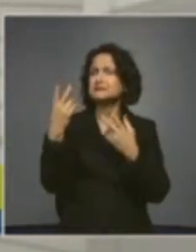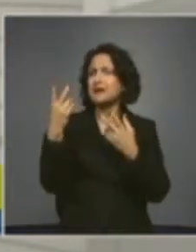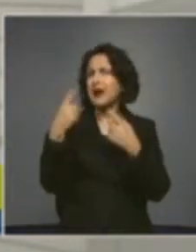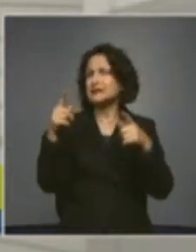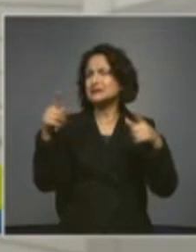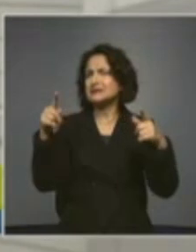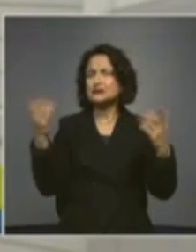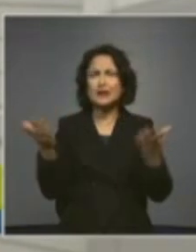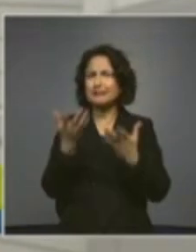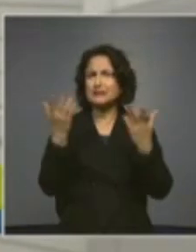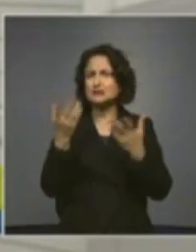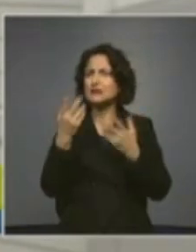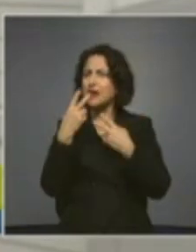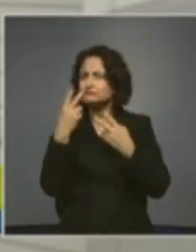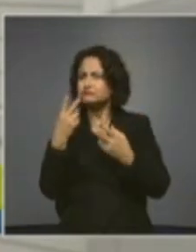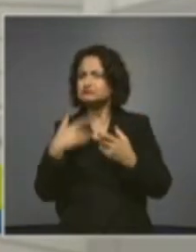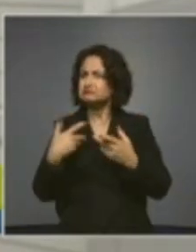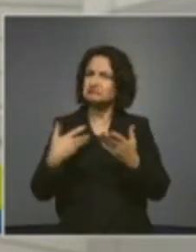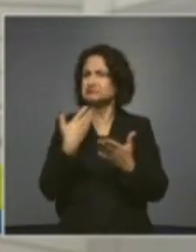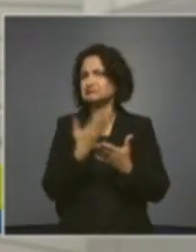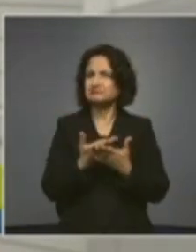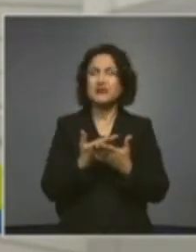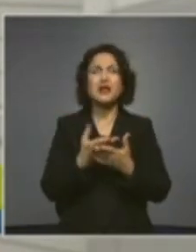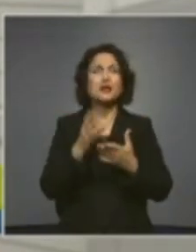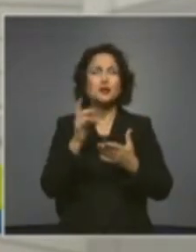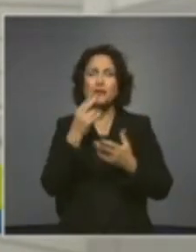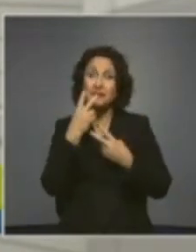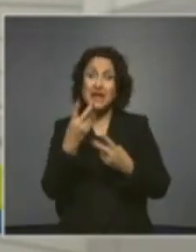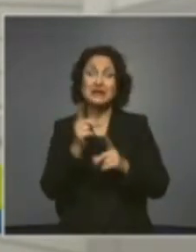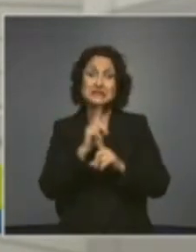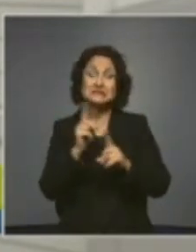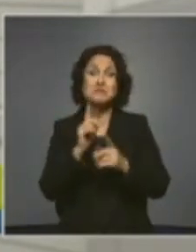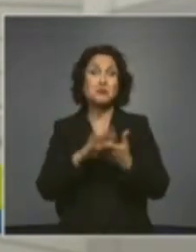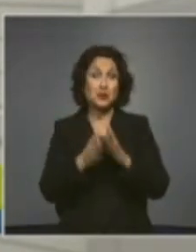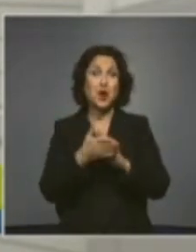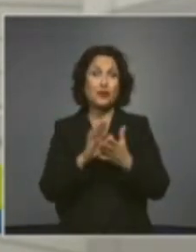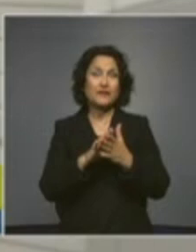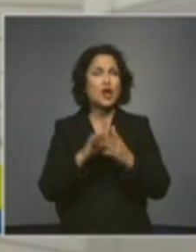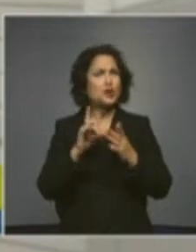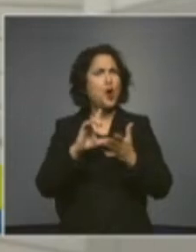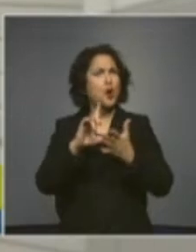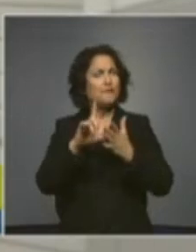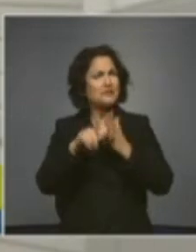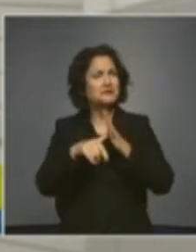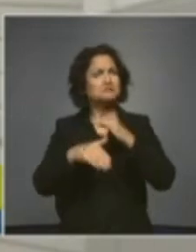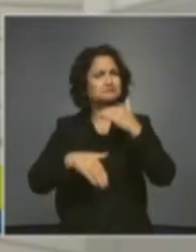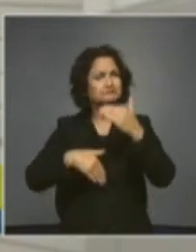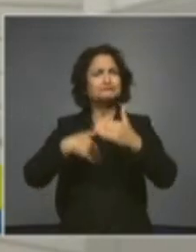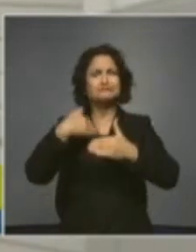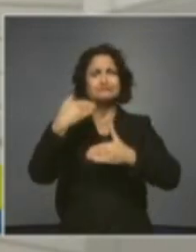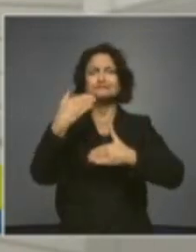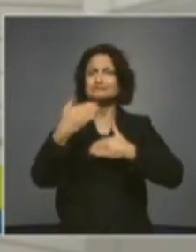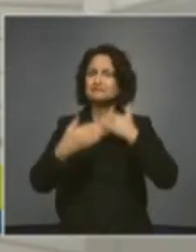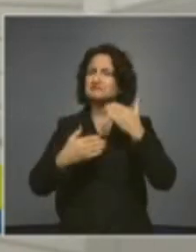Видях, че изобщо не съм подготвен за това, което се очаква. Но просто във времето имах много голямо желание да